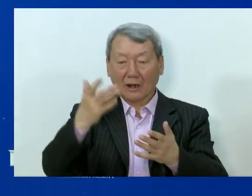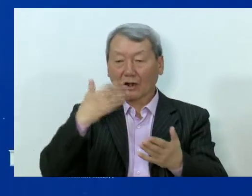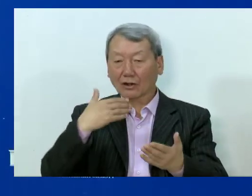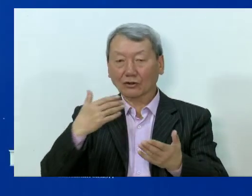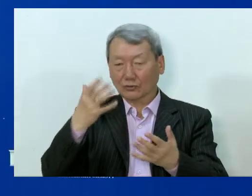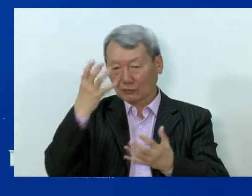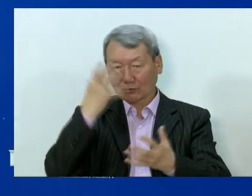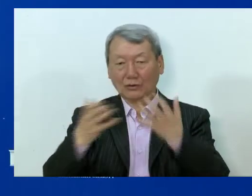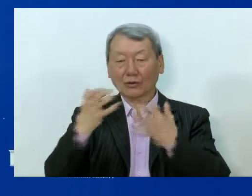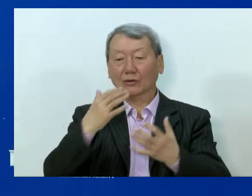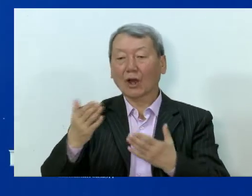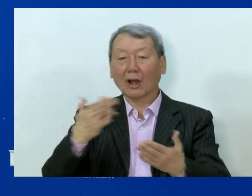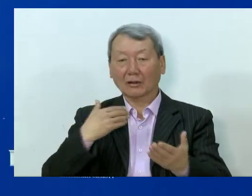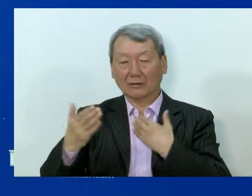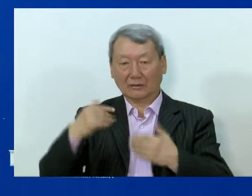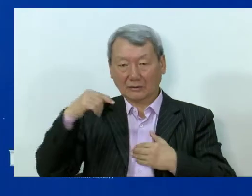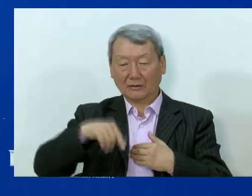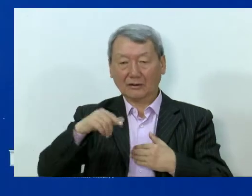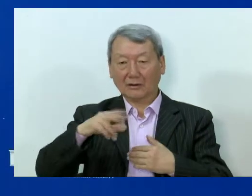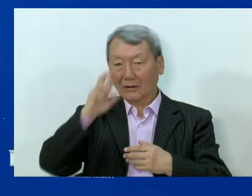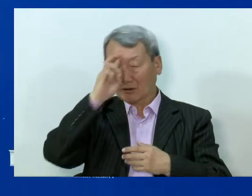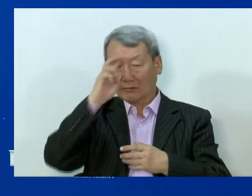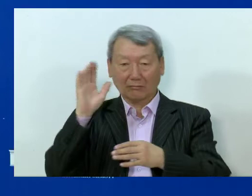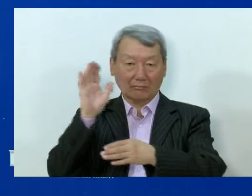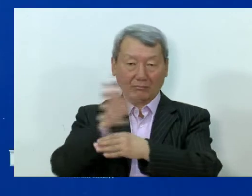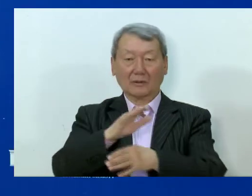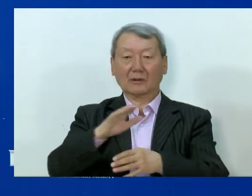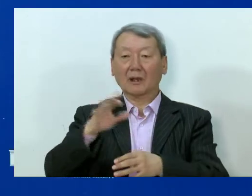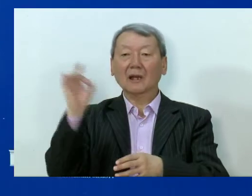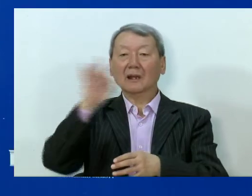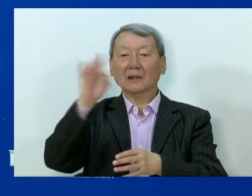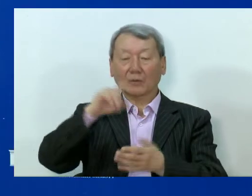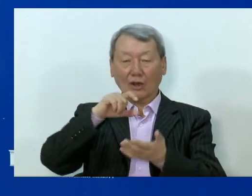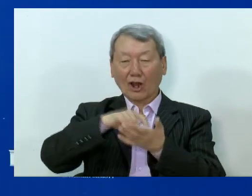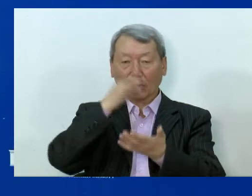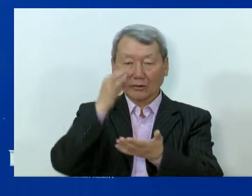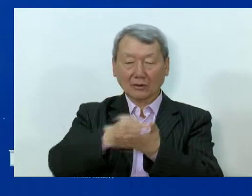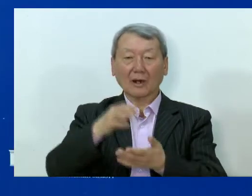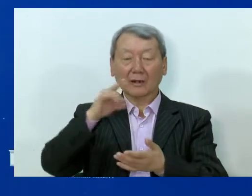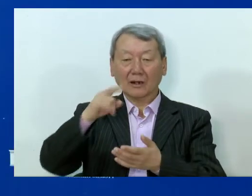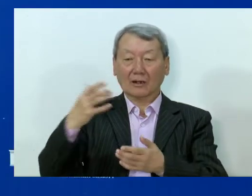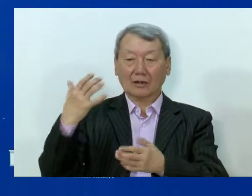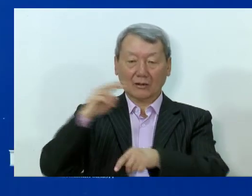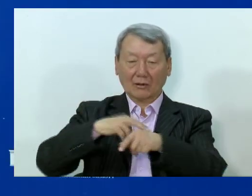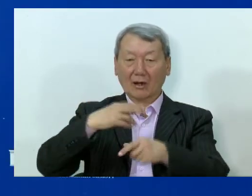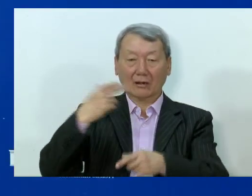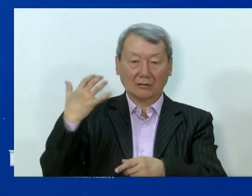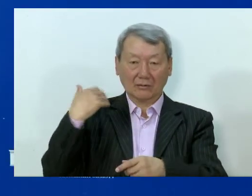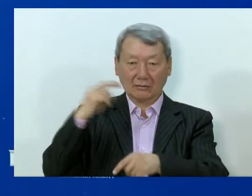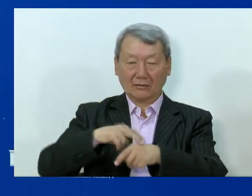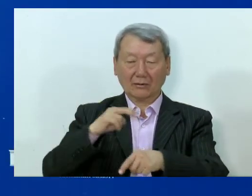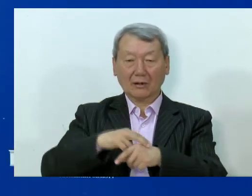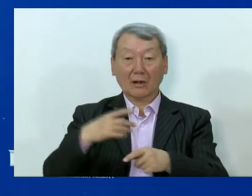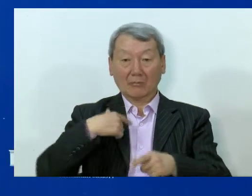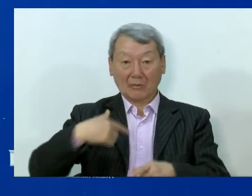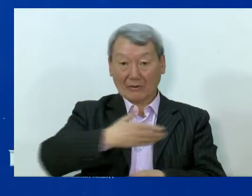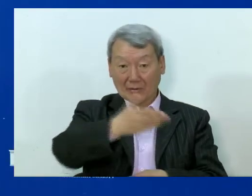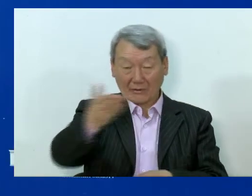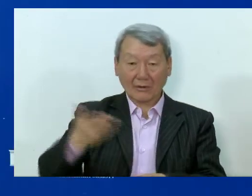к рекомендациям правительство республиканского штатах а также комендатуры мы